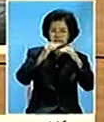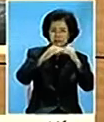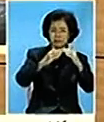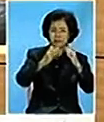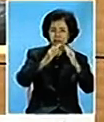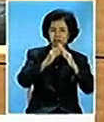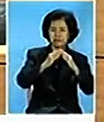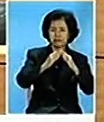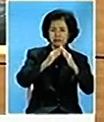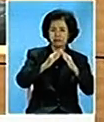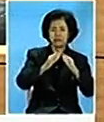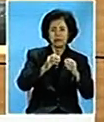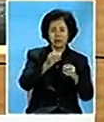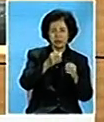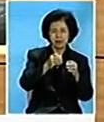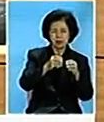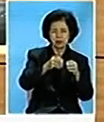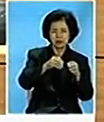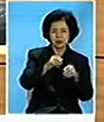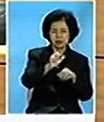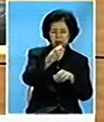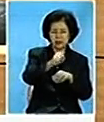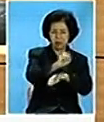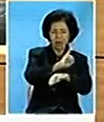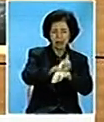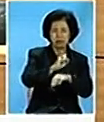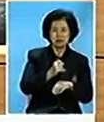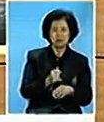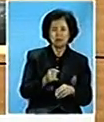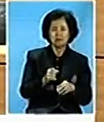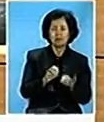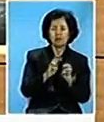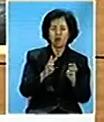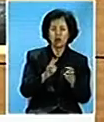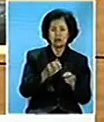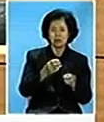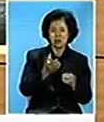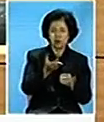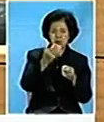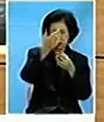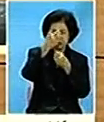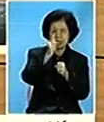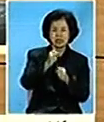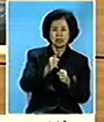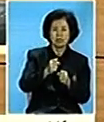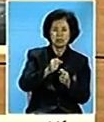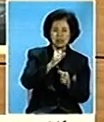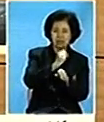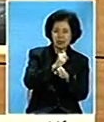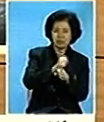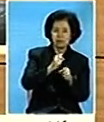ไร่ผมคิดว่าทางราชการน่าจะให้ความสนใจเอาประโยชน์ซึ่งกับการลงทุนของเงินภาษีดังกล่าวนั้นมาใช้ประ